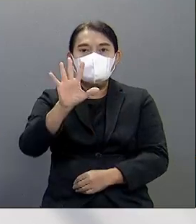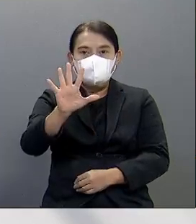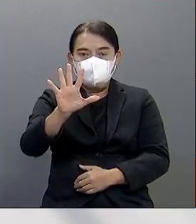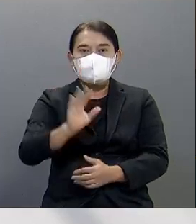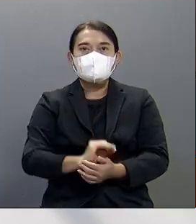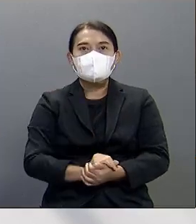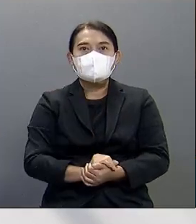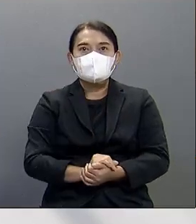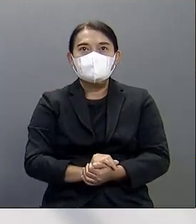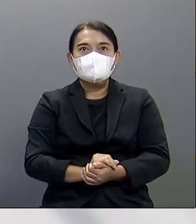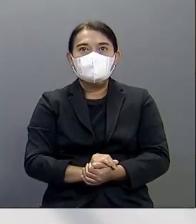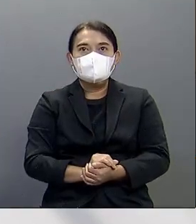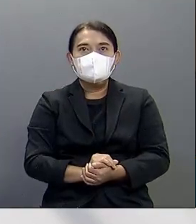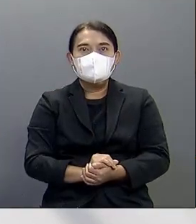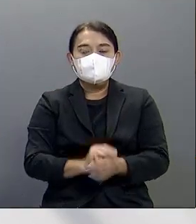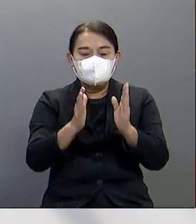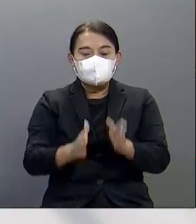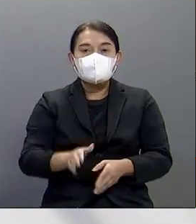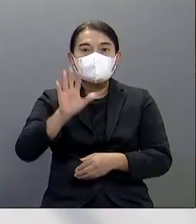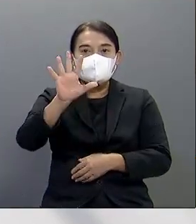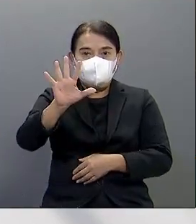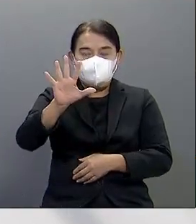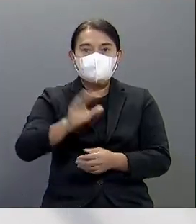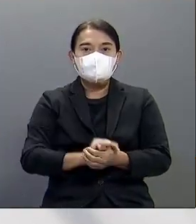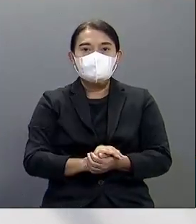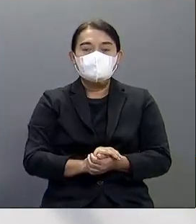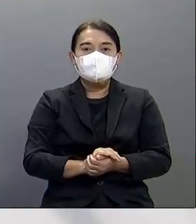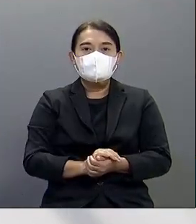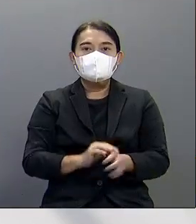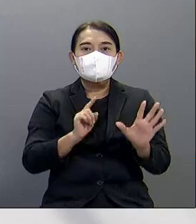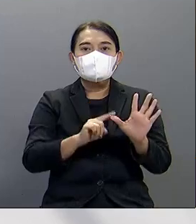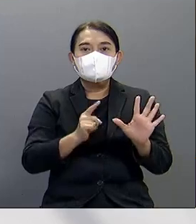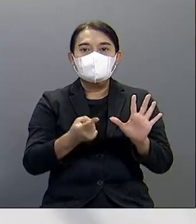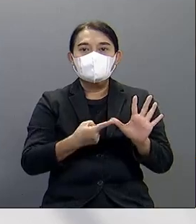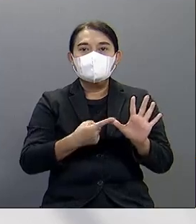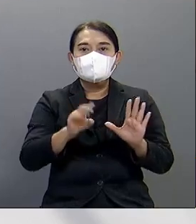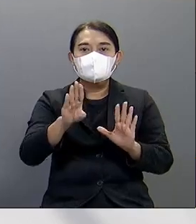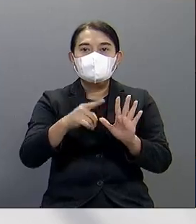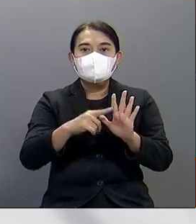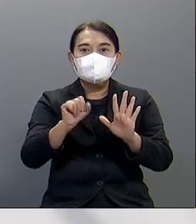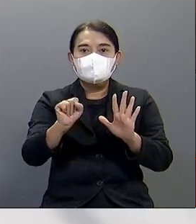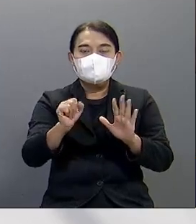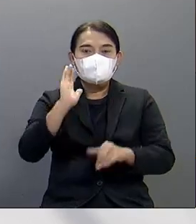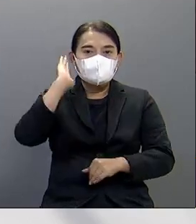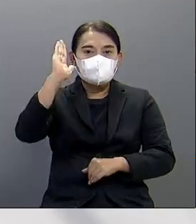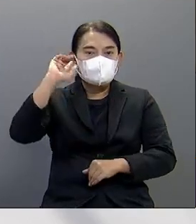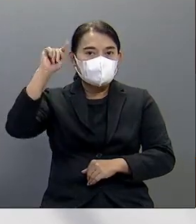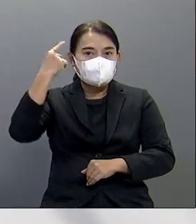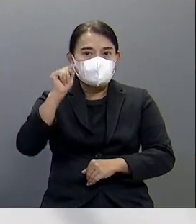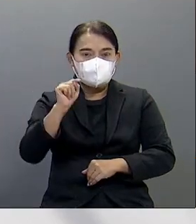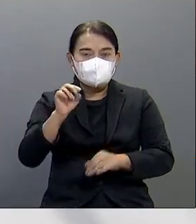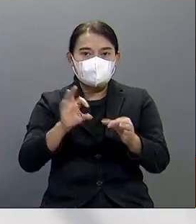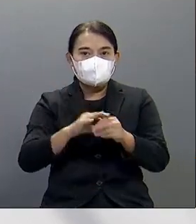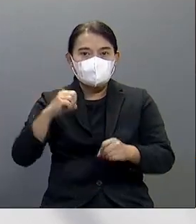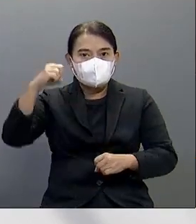ค่ะ ห้าคนก็คือมีน้องบาสแล้วก็น้องที่น้องผู้ชายผู้หญิงที่โดน